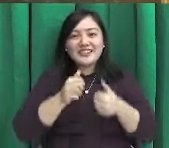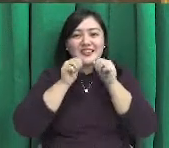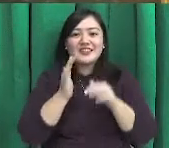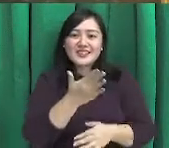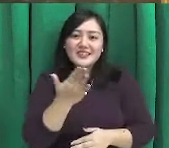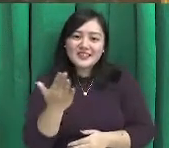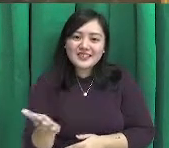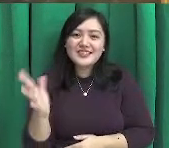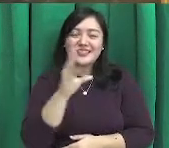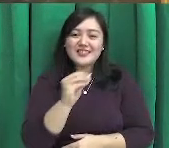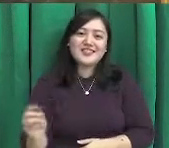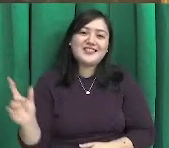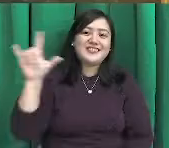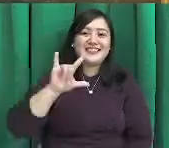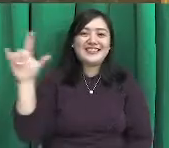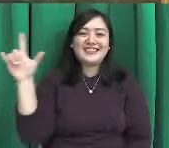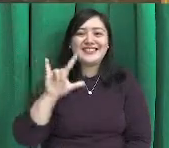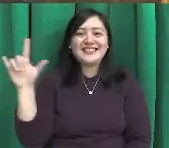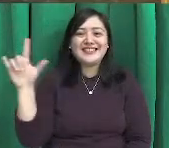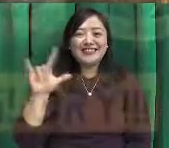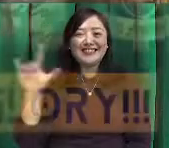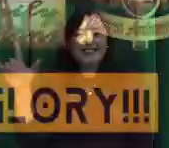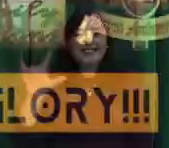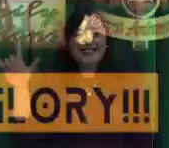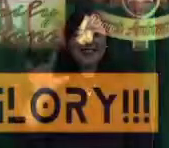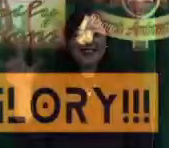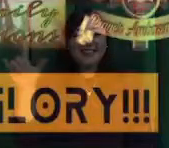all, and God knows I love you all.